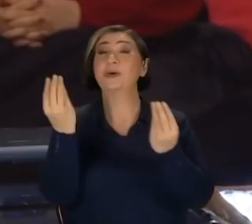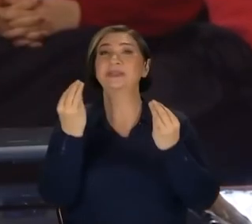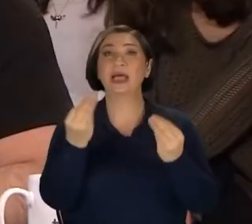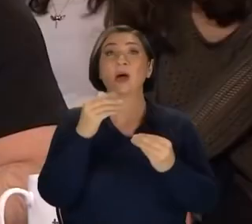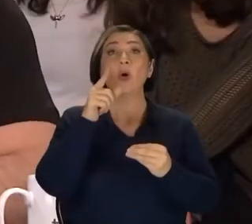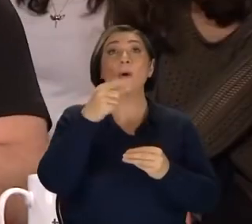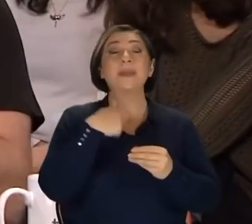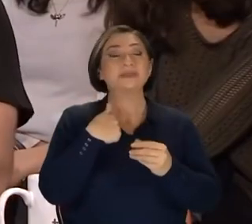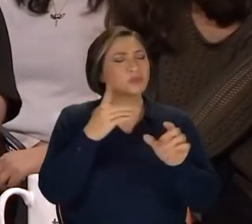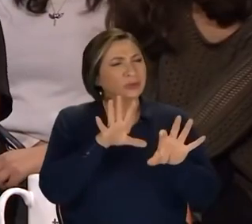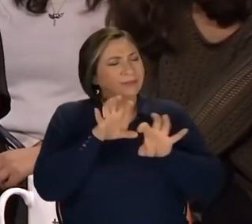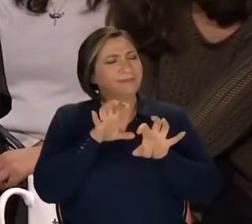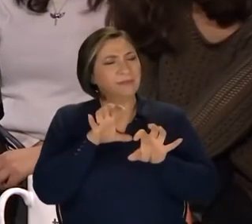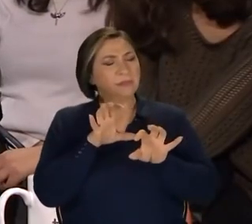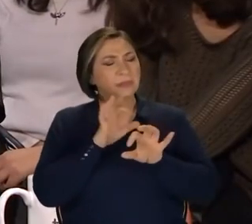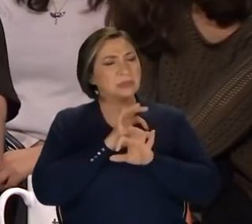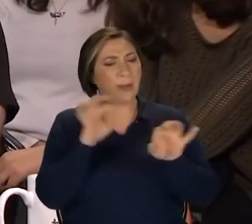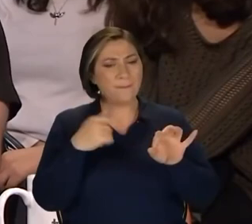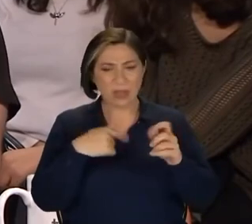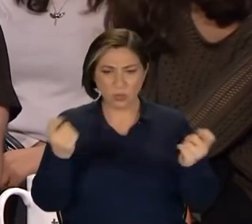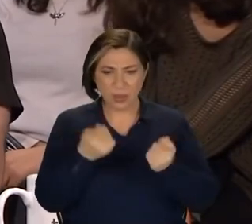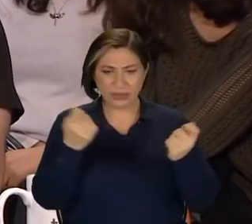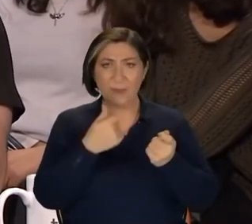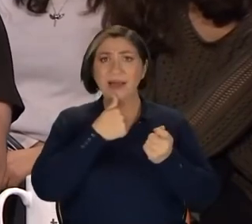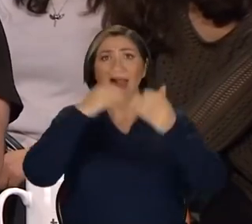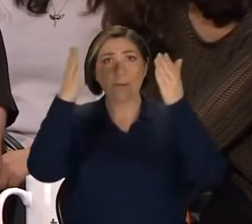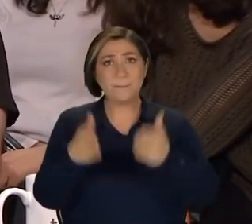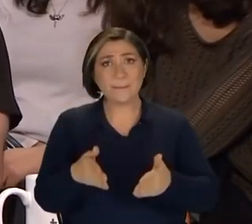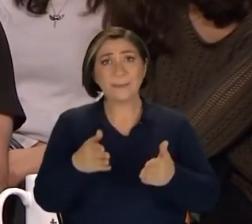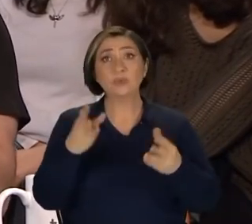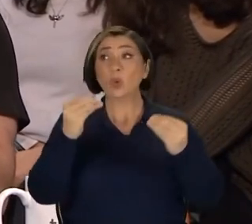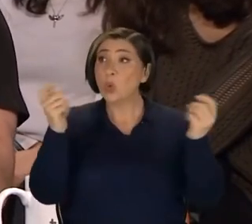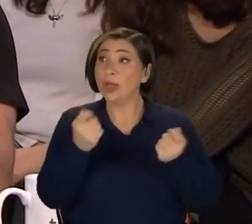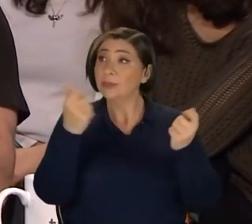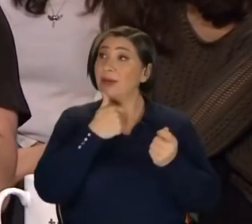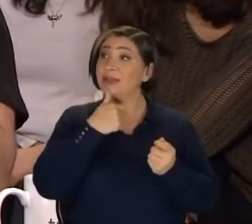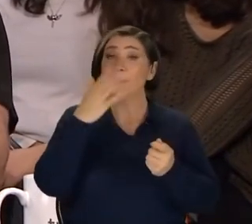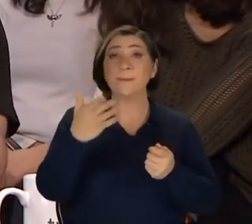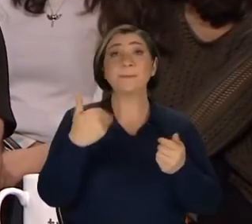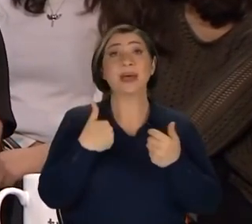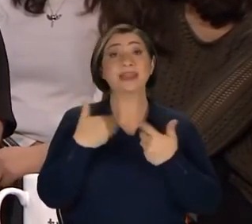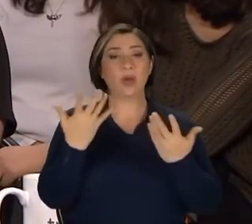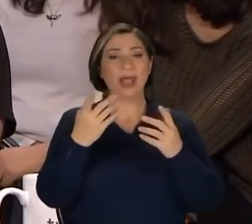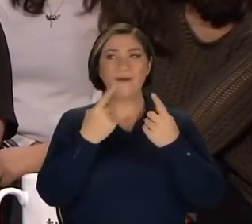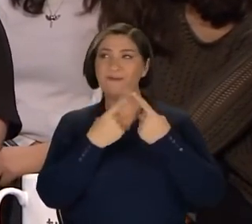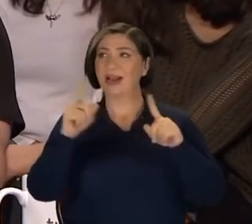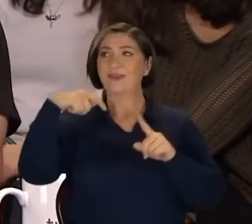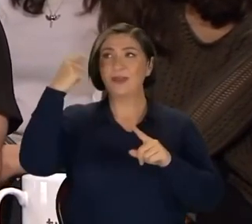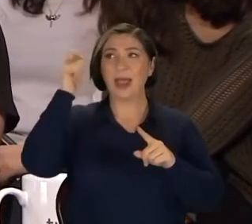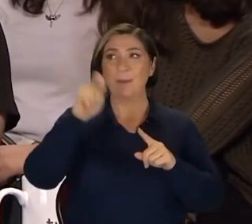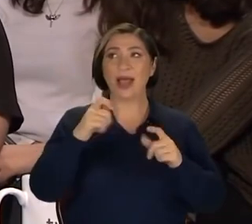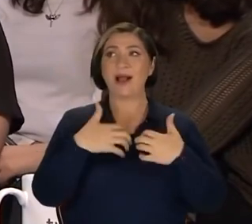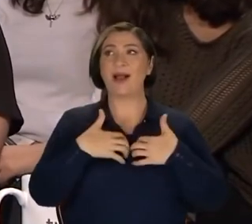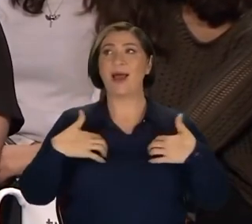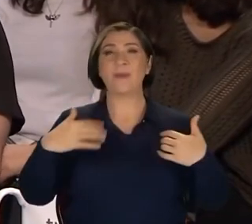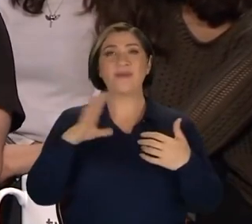güzel. O beni şöyle çarptı. Ya tam benim uğraştığım adam. Aynen. Çok aynen uğraştığım adam. Ben de böyle trash filmler yapan bir